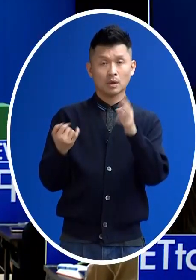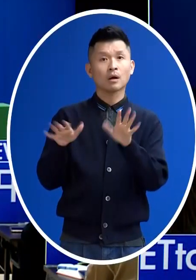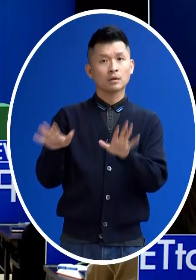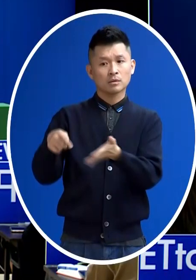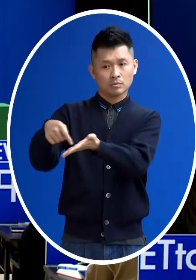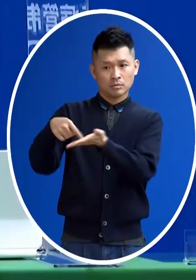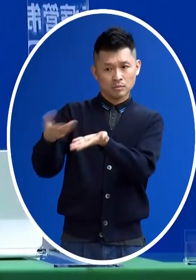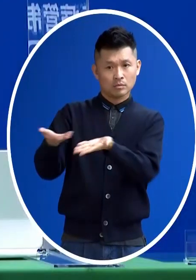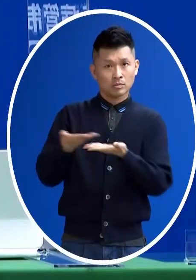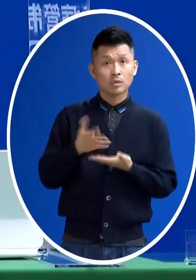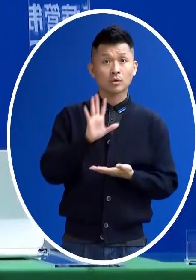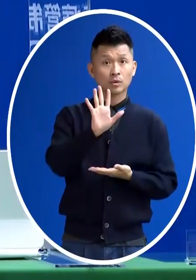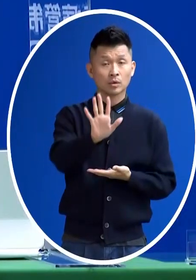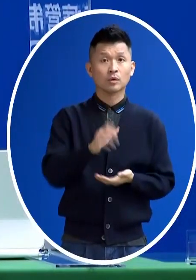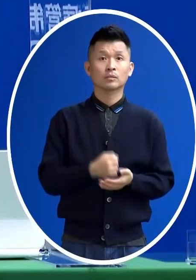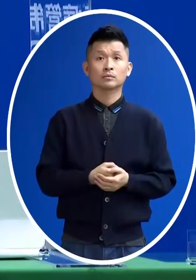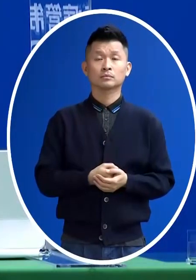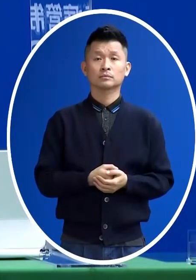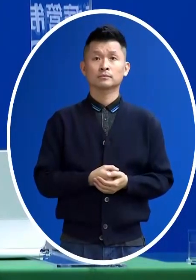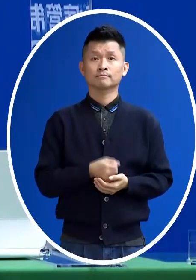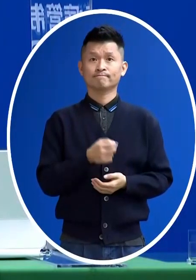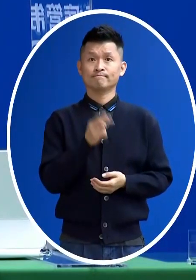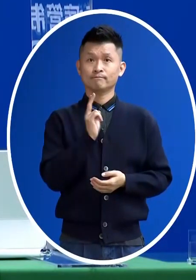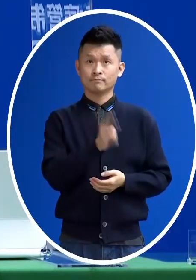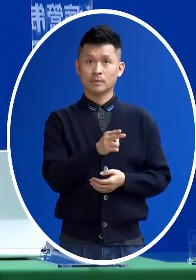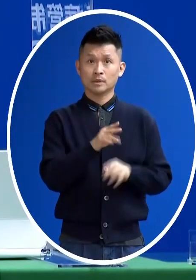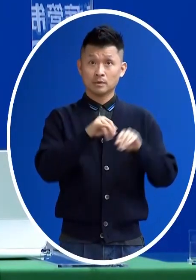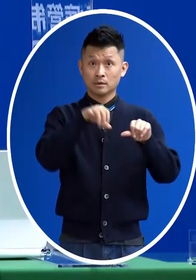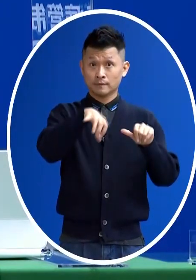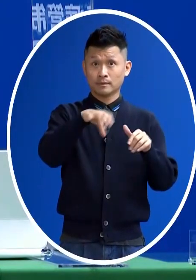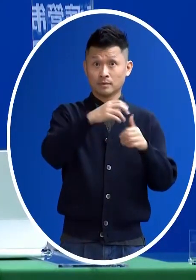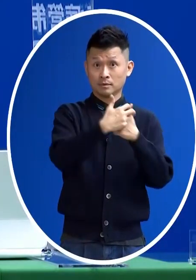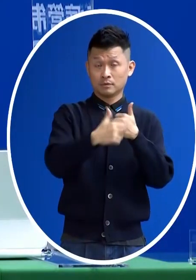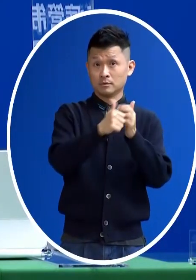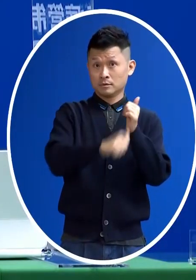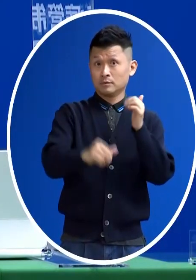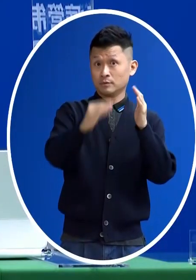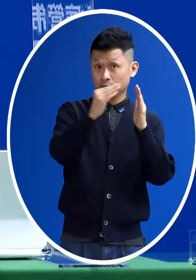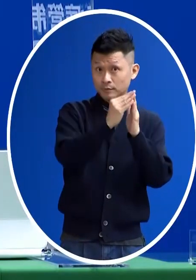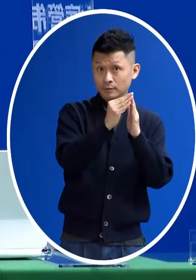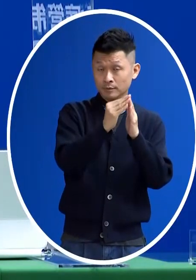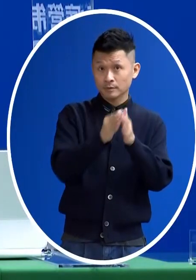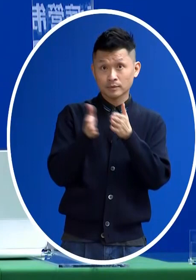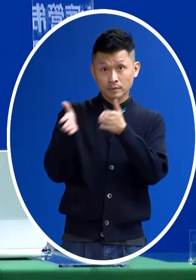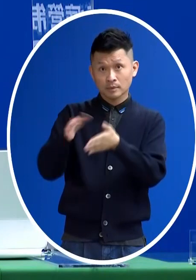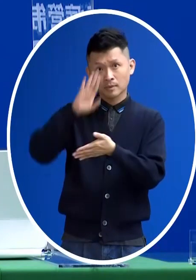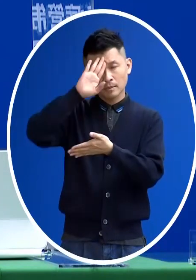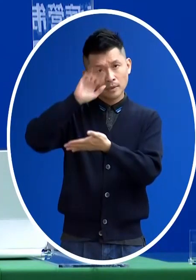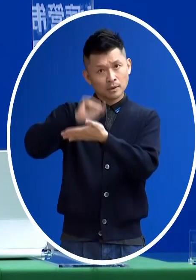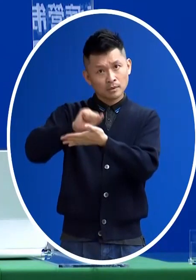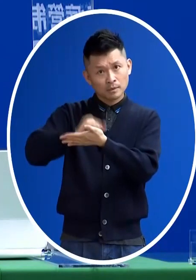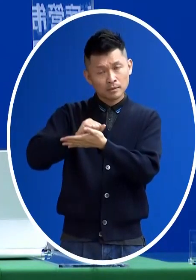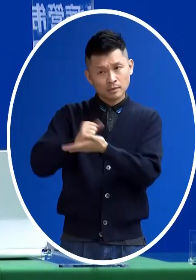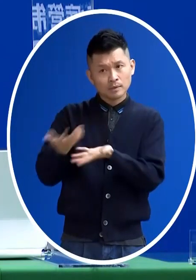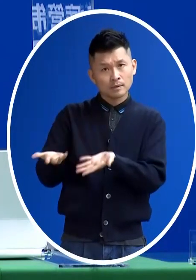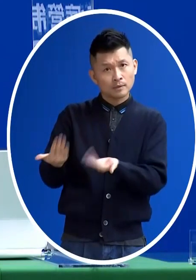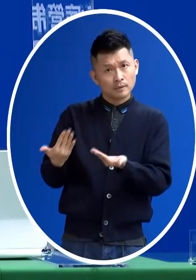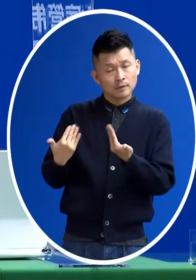申请案，那当然我会请这个地方卫生局就加速这个有关病例的一个调